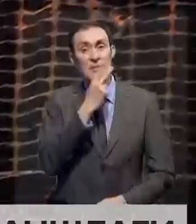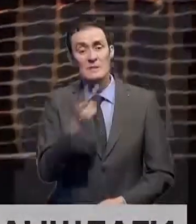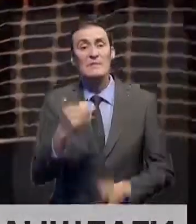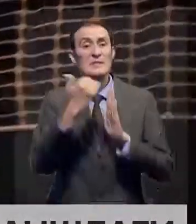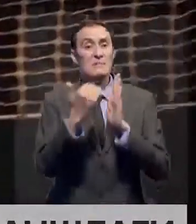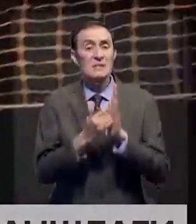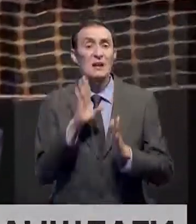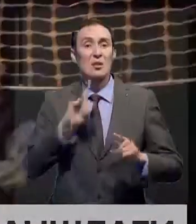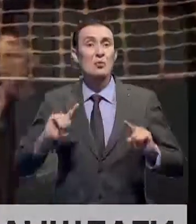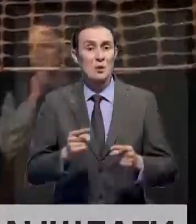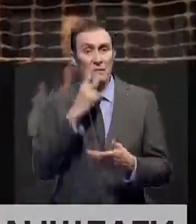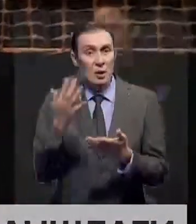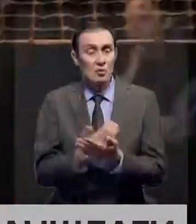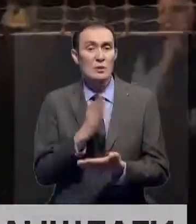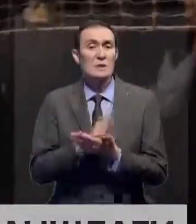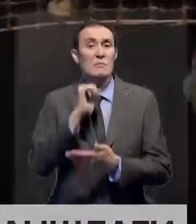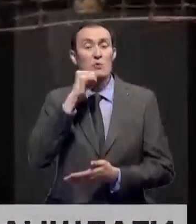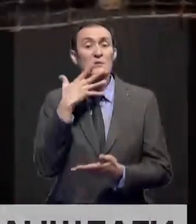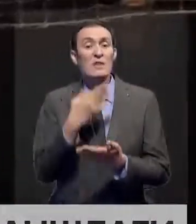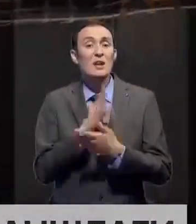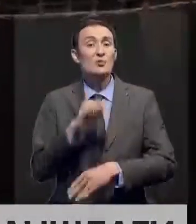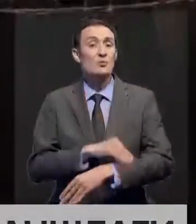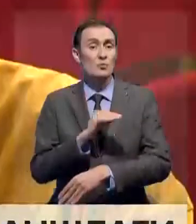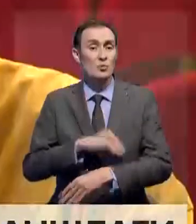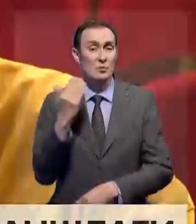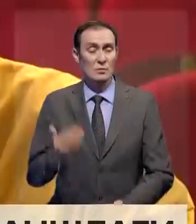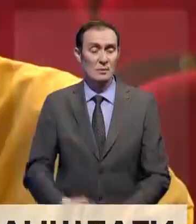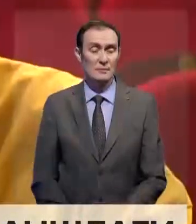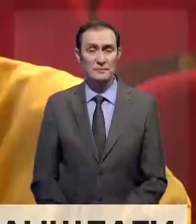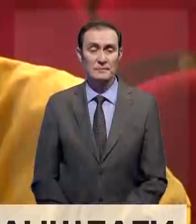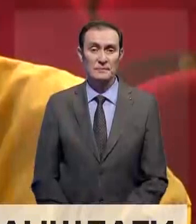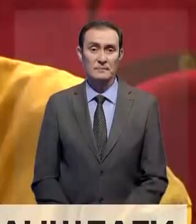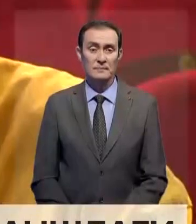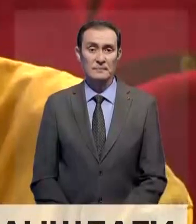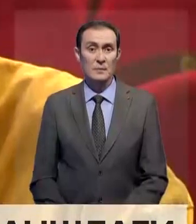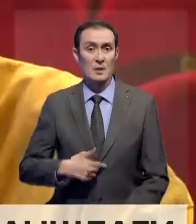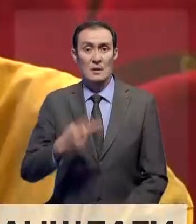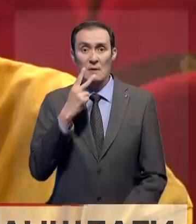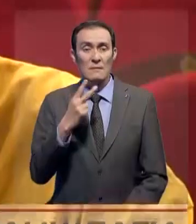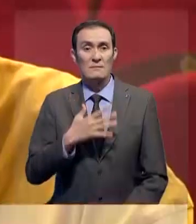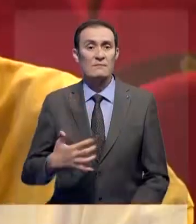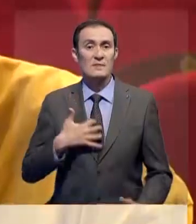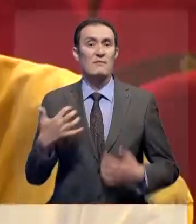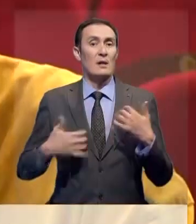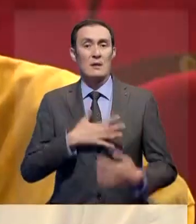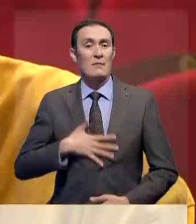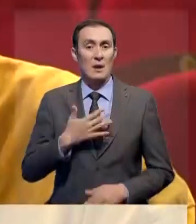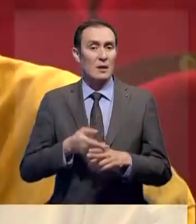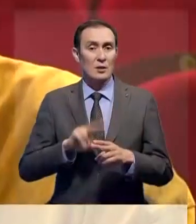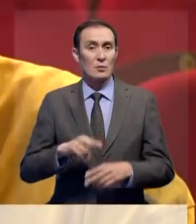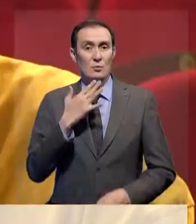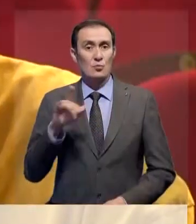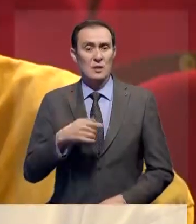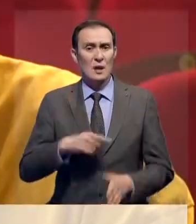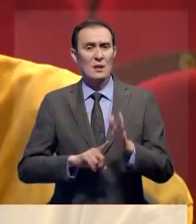в списках заключенных он нашел бабушку своей супруги. Меня взволновал этот музей, и